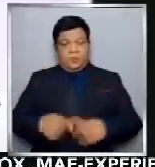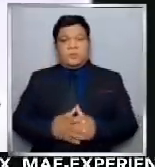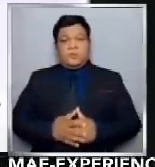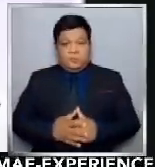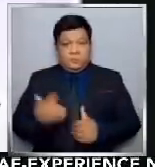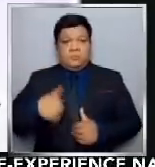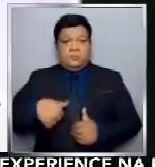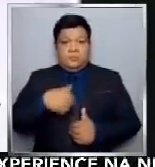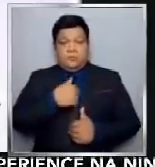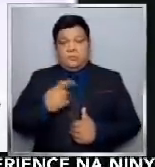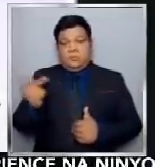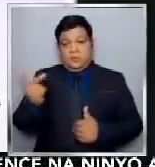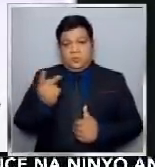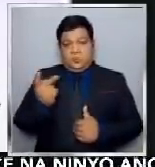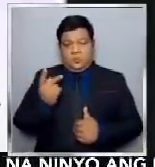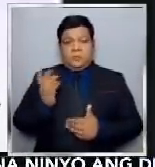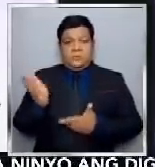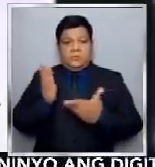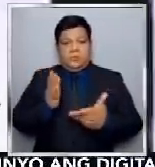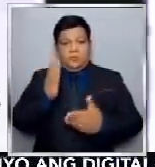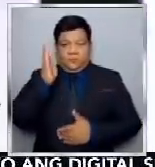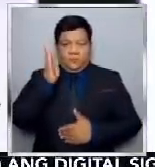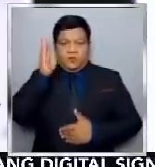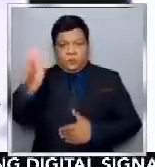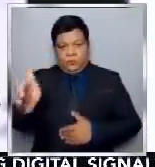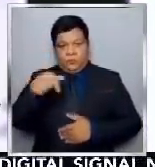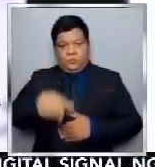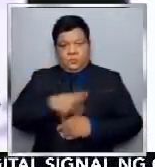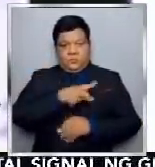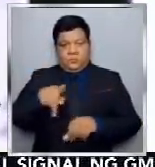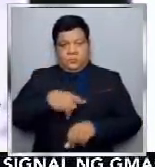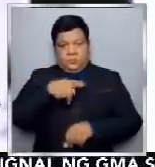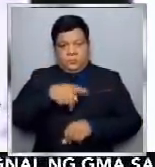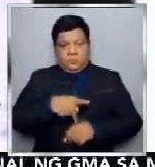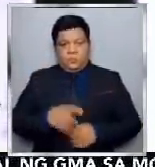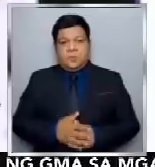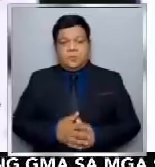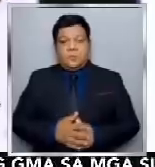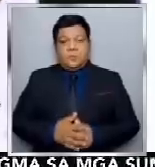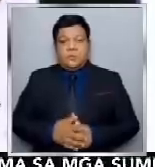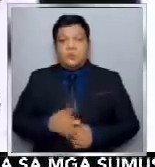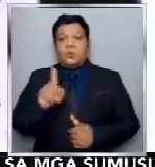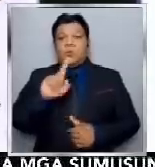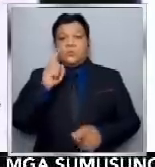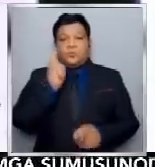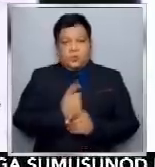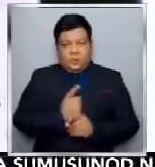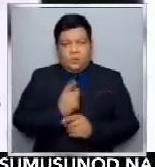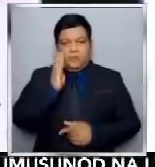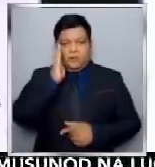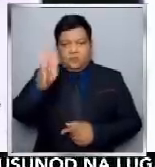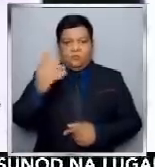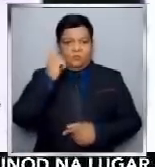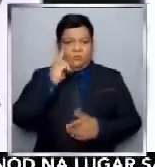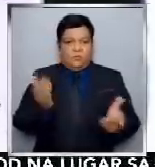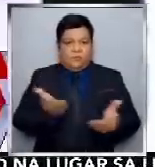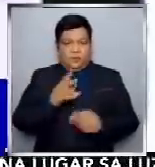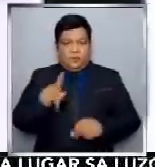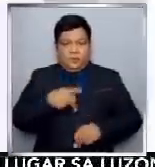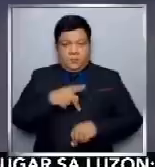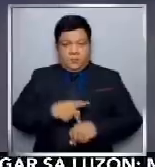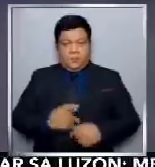ang kinabukasan ng Pilipinas. Ang tamang kinabukasan ng Pilipinas.